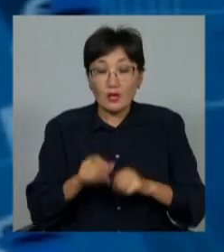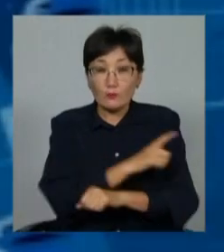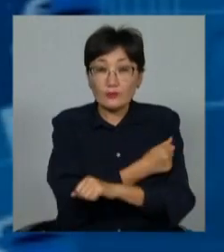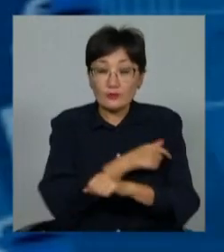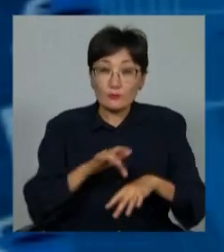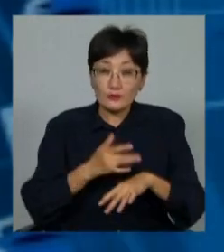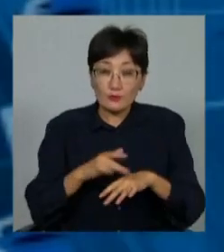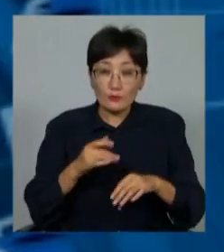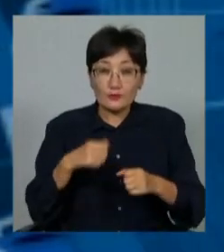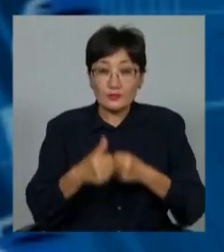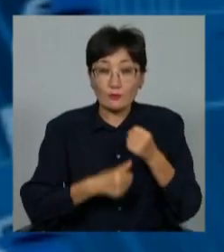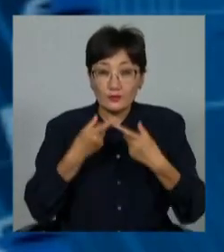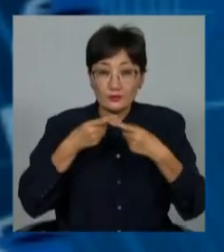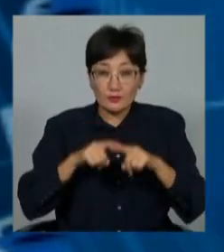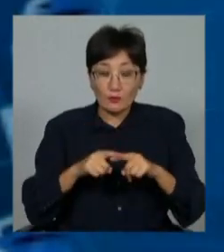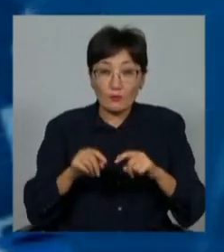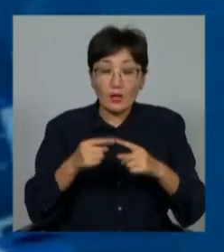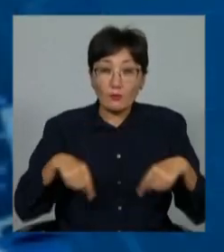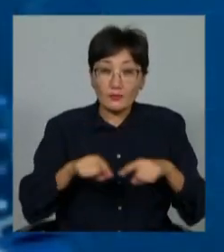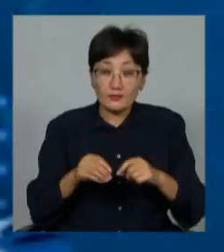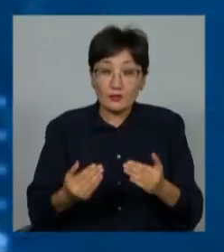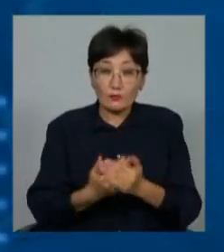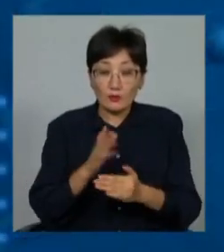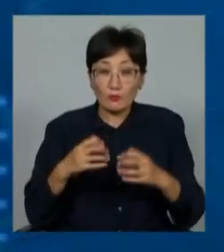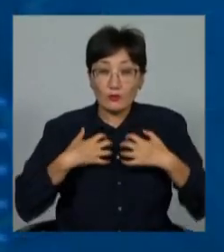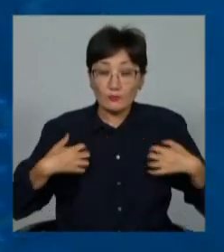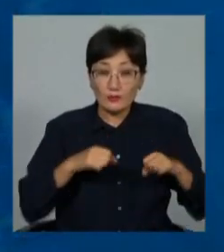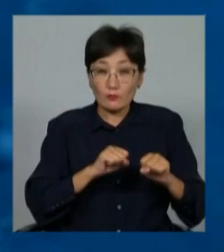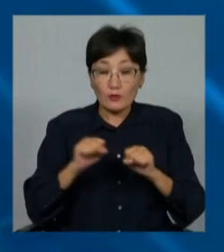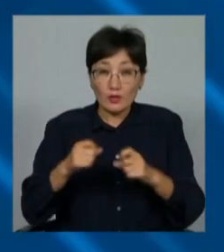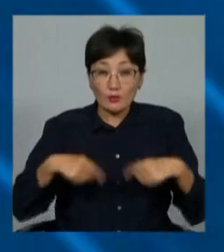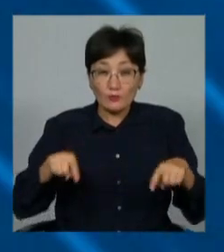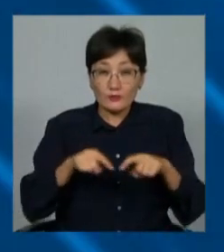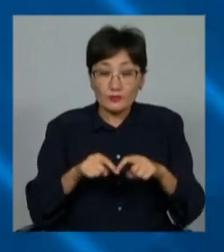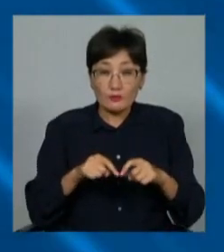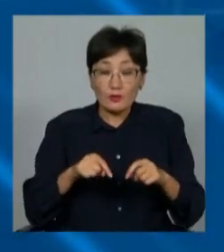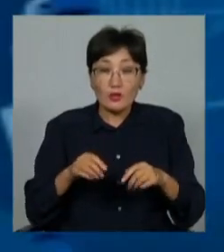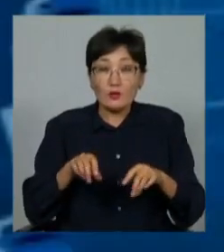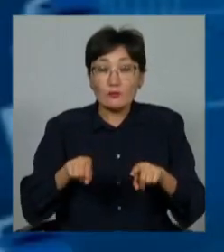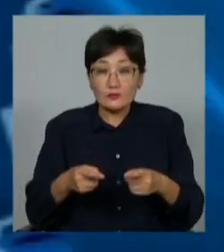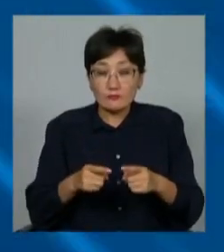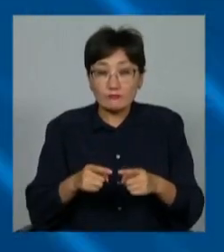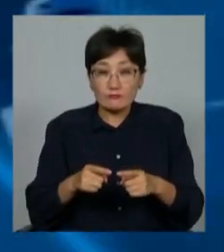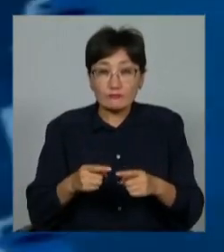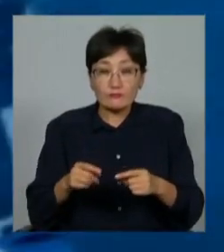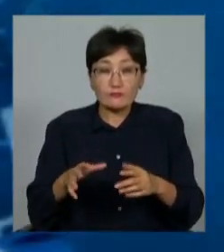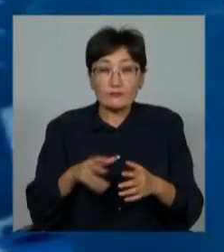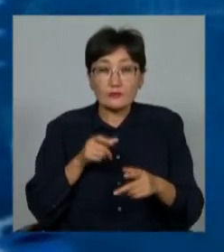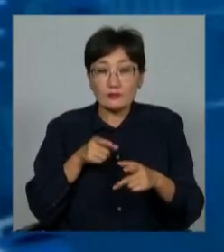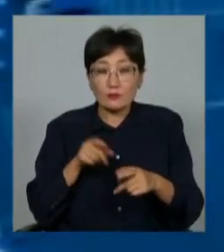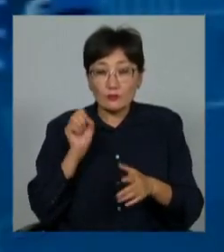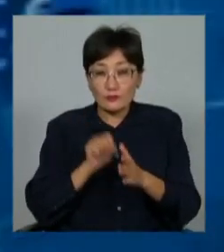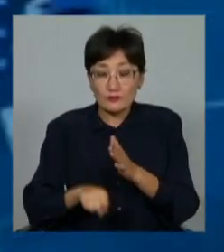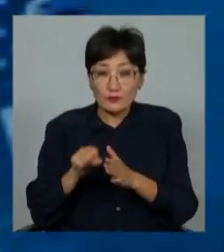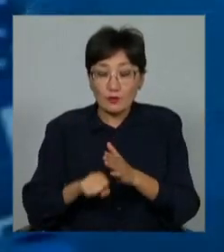ветеринарлық қызметтің материалдық техникалық базасы жаңармақ. Ал зооқорғаушылар изоляторларда ұсталып кейіннен амалсыз көзі жойылатын